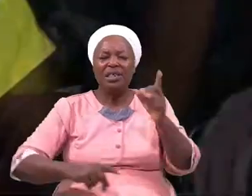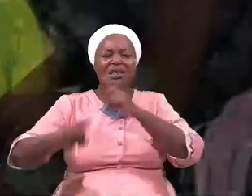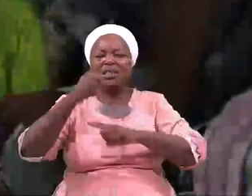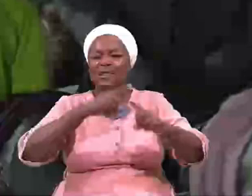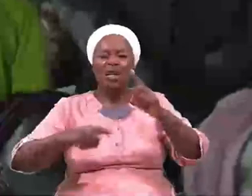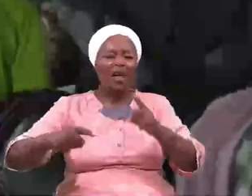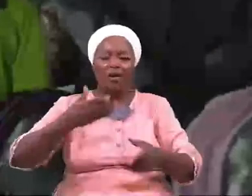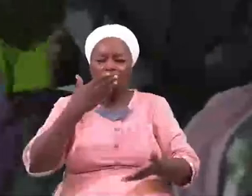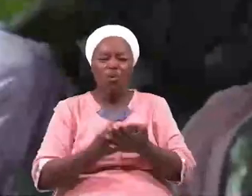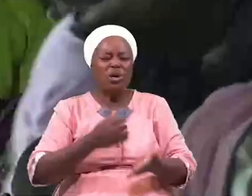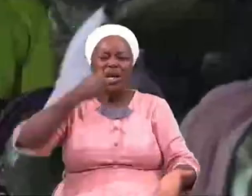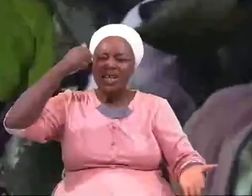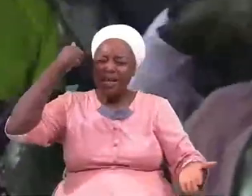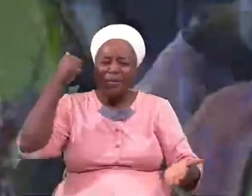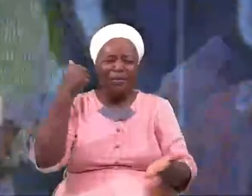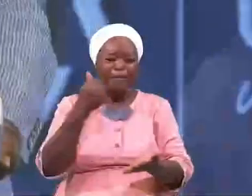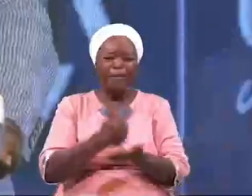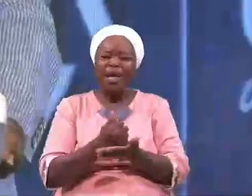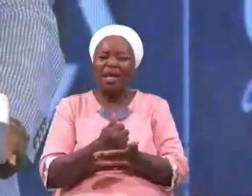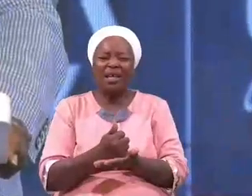Dites un bon amen.